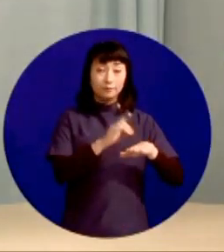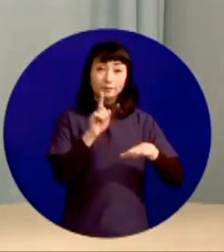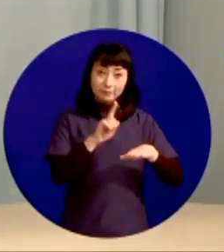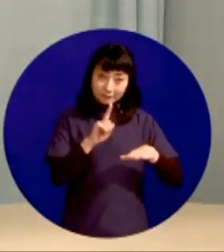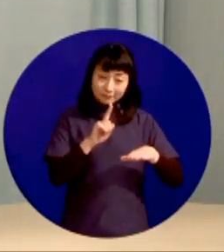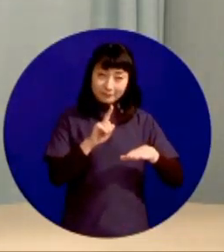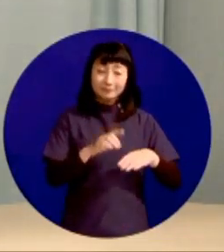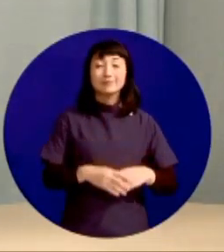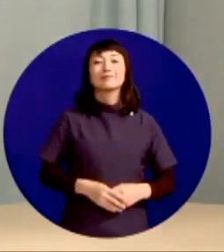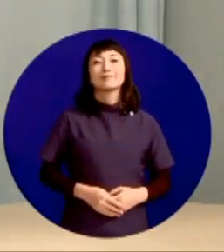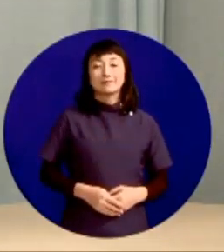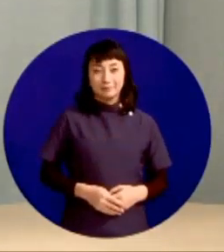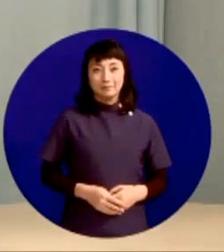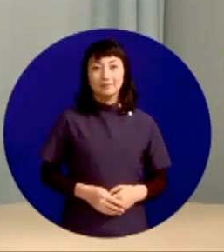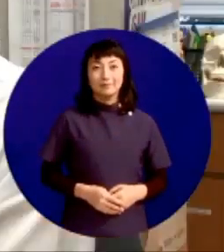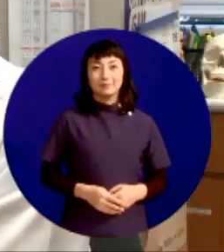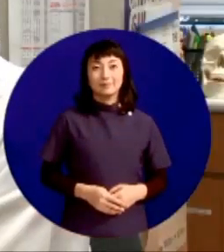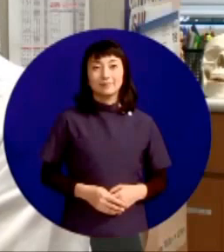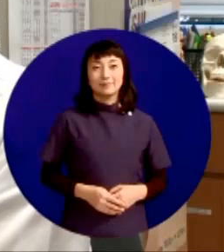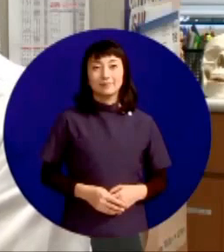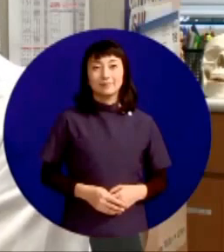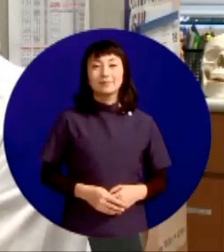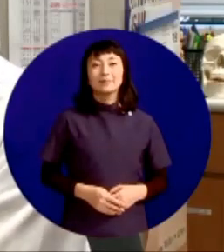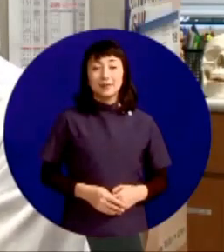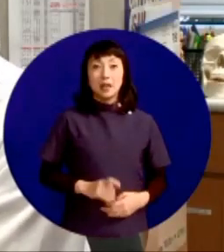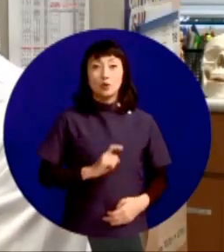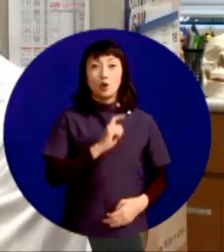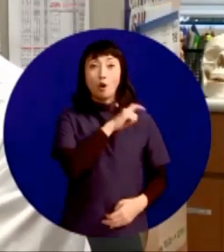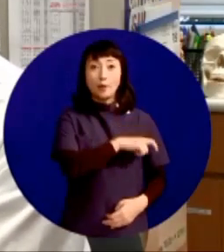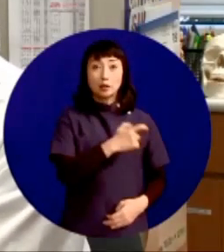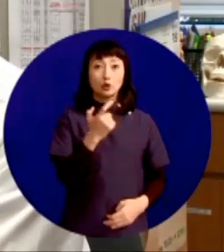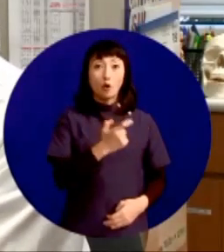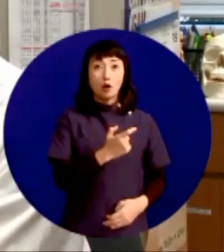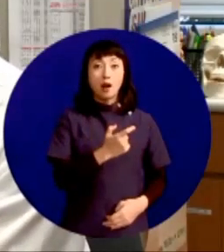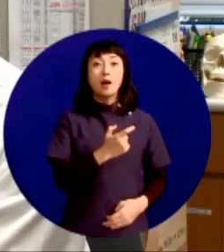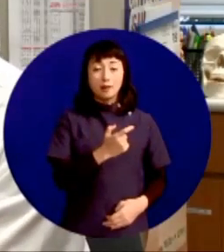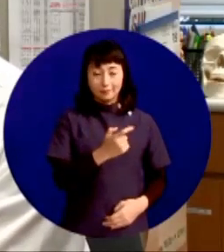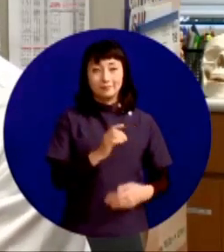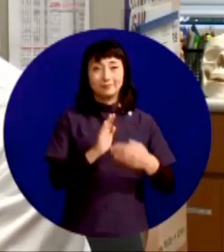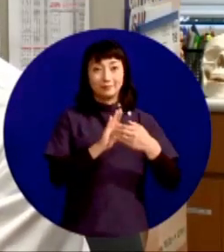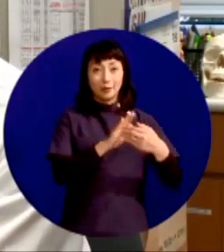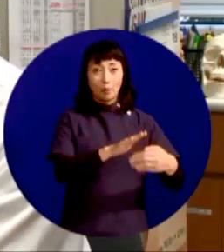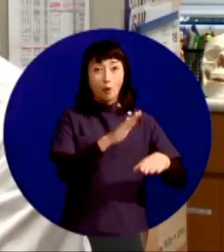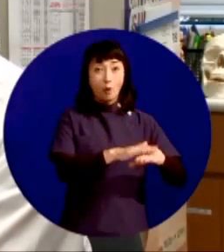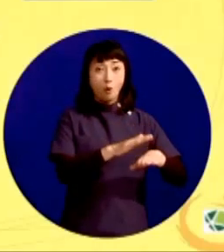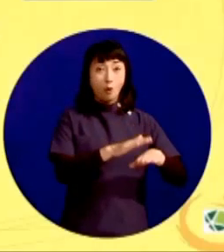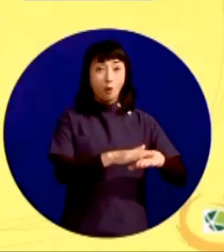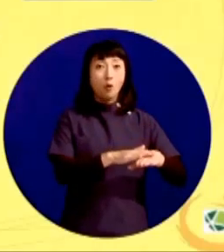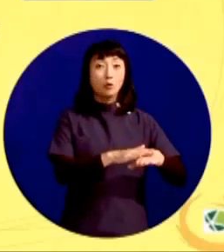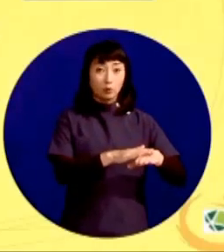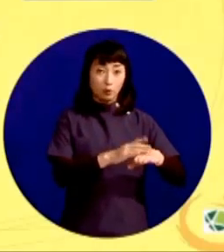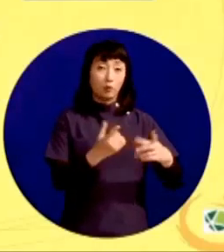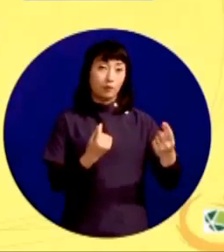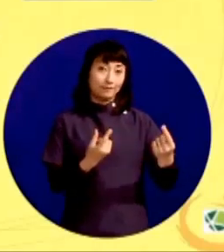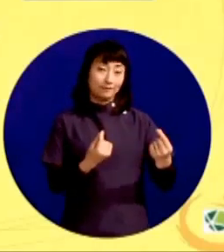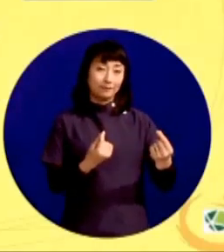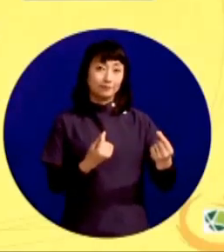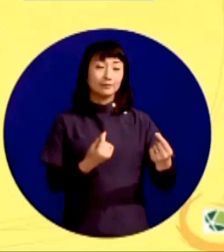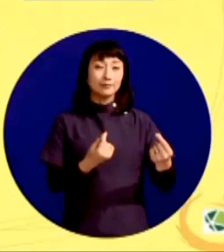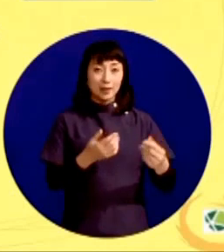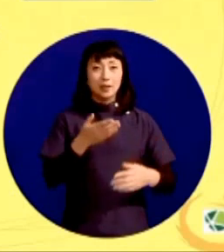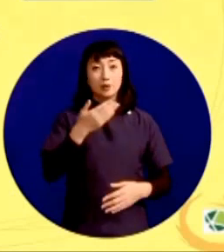はあるんでしょうかはい動脈硬化の予防と同じです食事